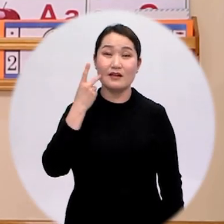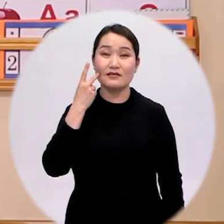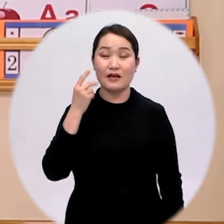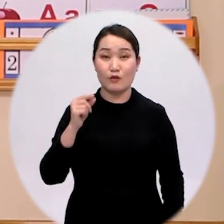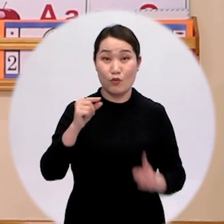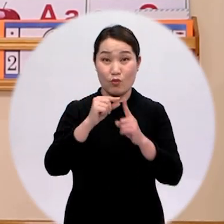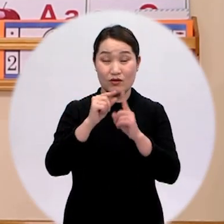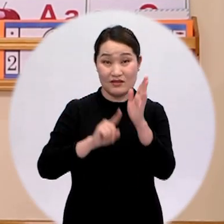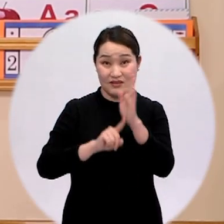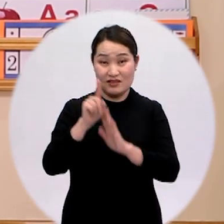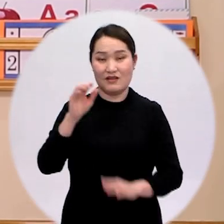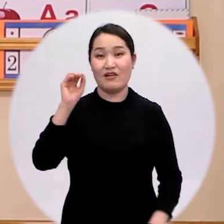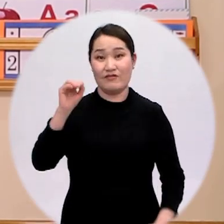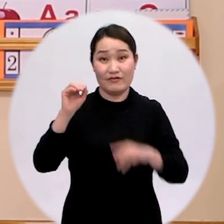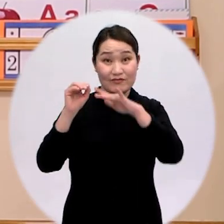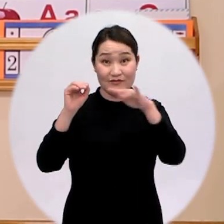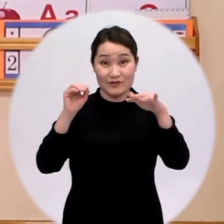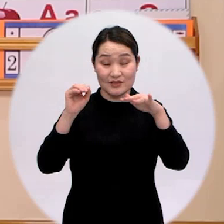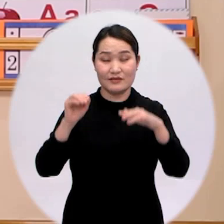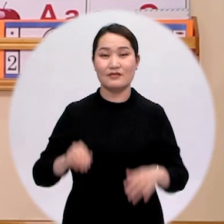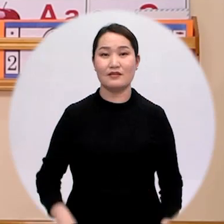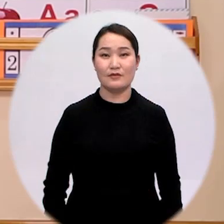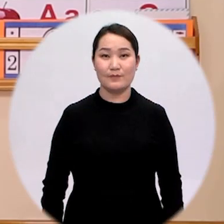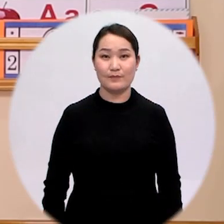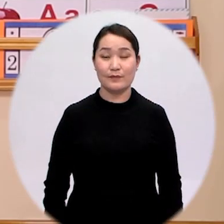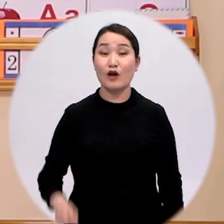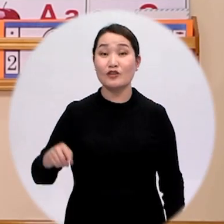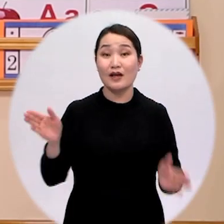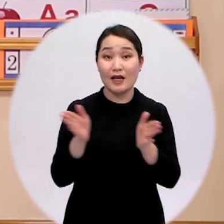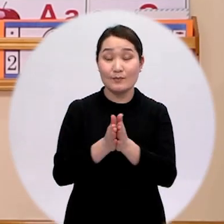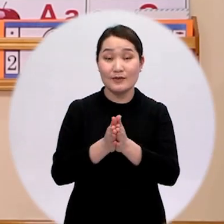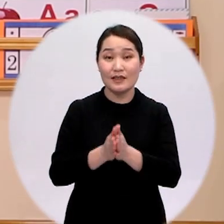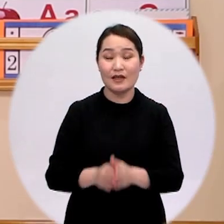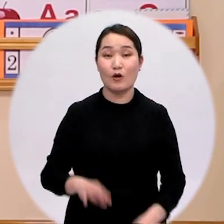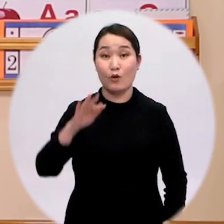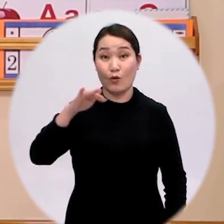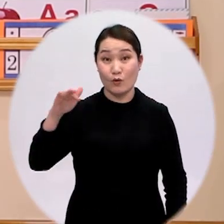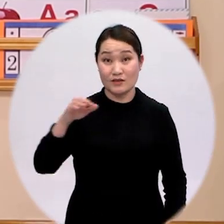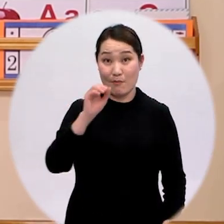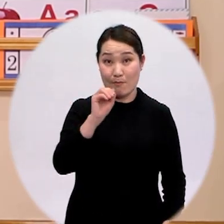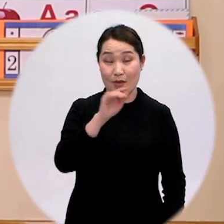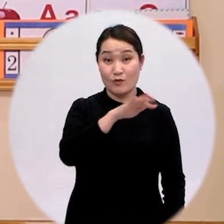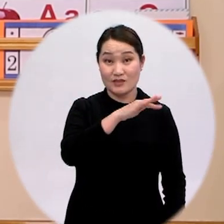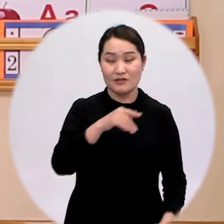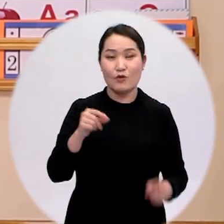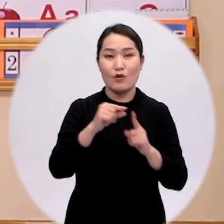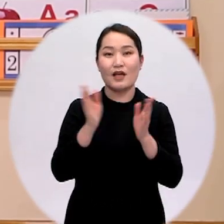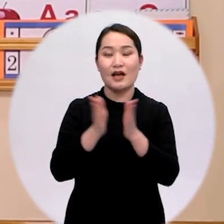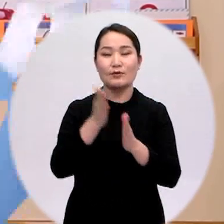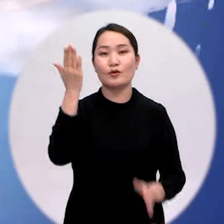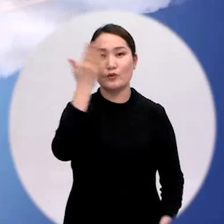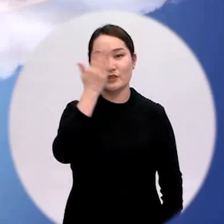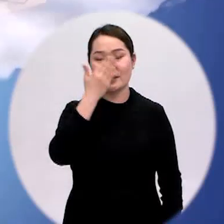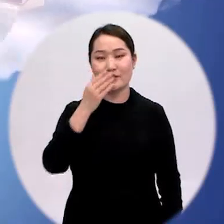үгийн эхэнд тохиолдож байгаа. Харин одоо бүгдээрээ үгийн дунд орсон тохиолдолтой үгийг уншия.